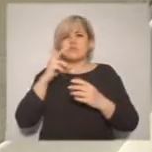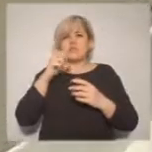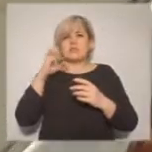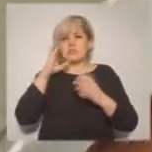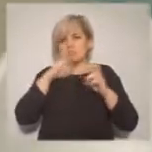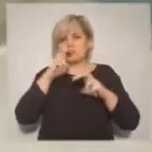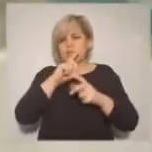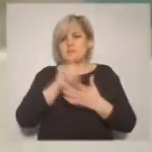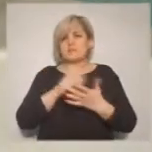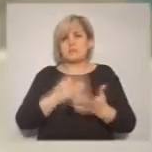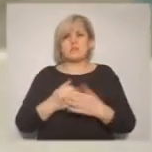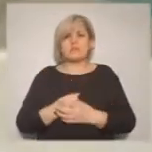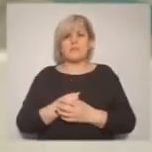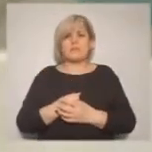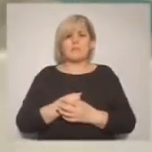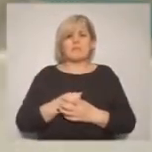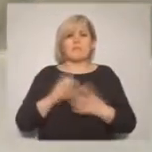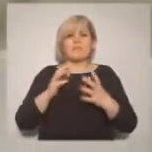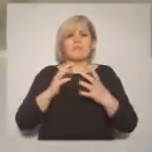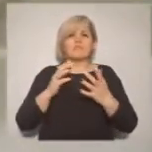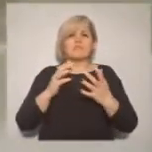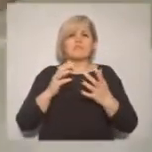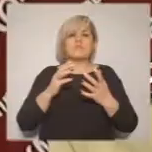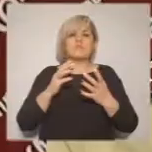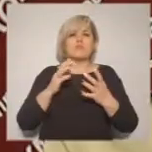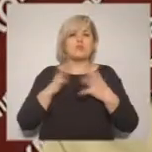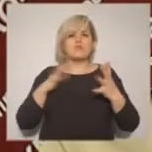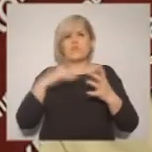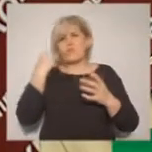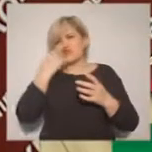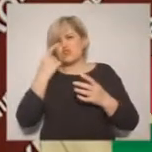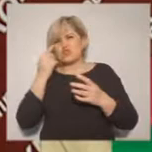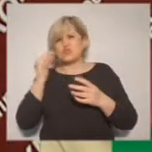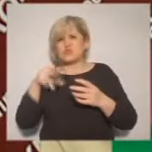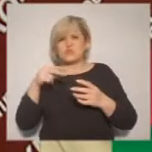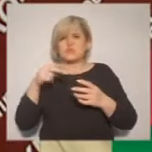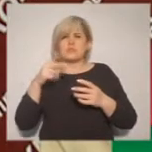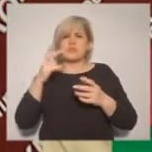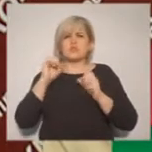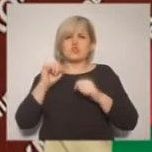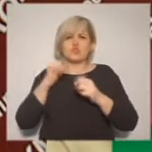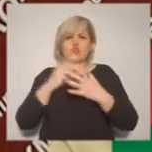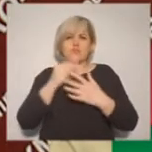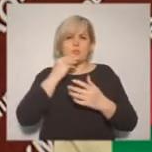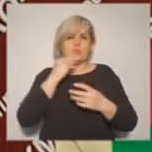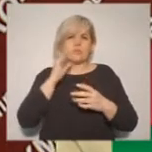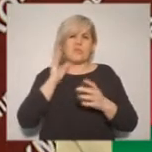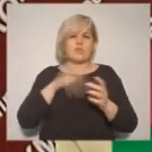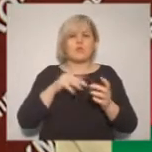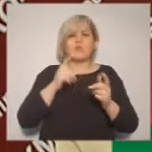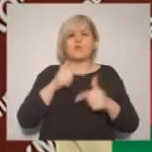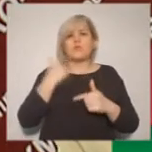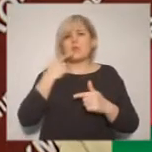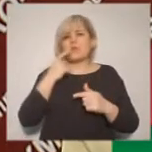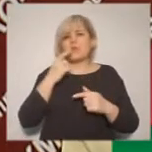личинки описторхов. Большинство предпринимателей не защищают свою продукцию